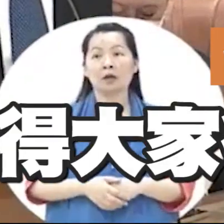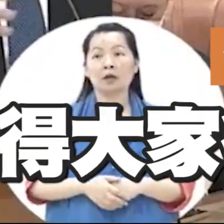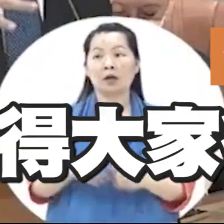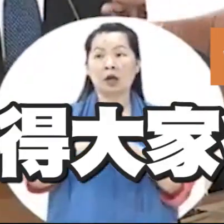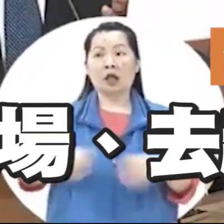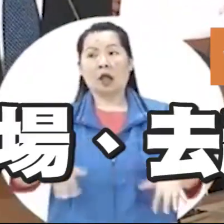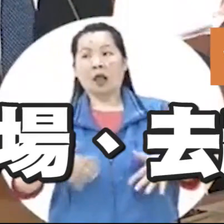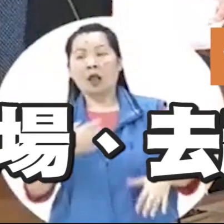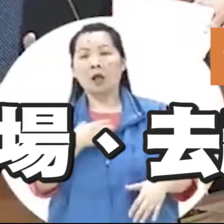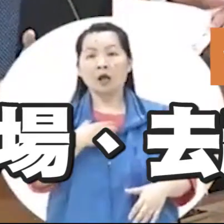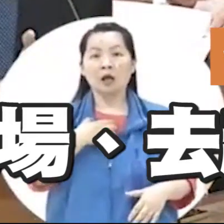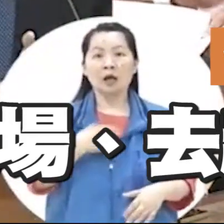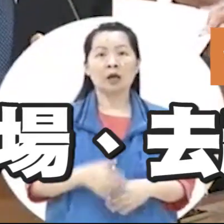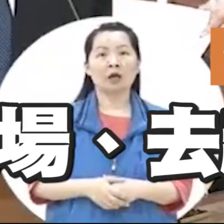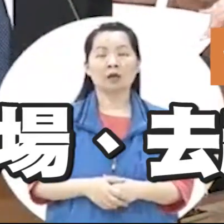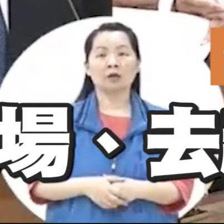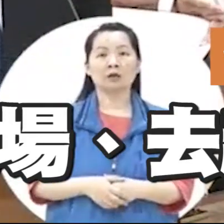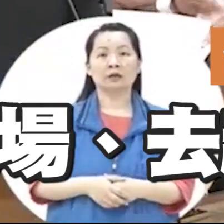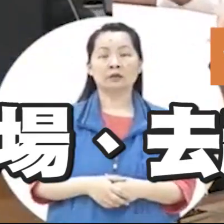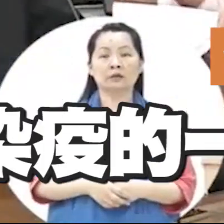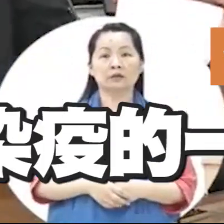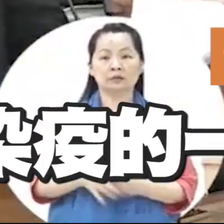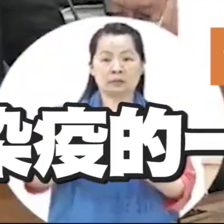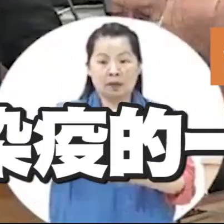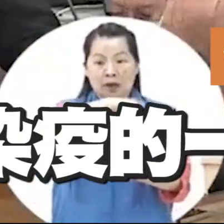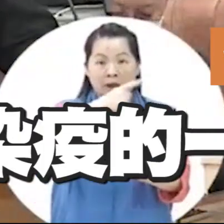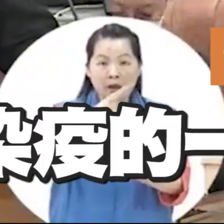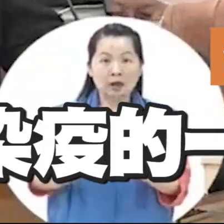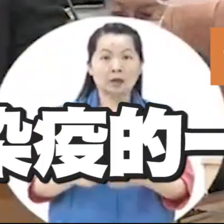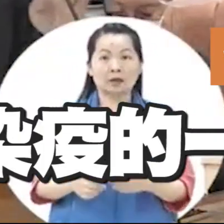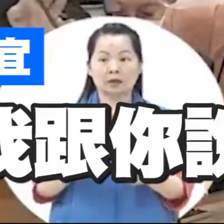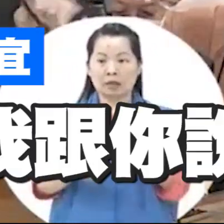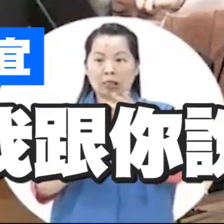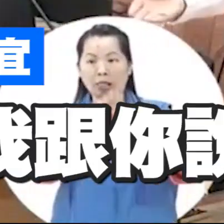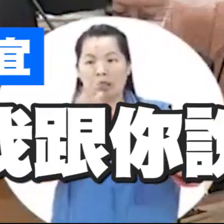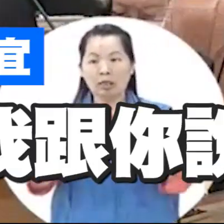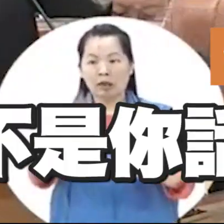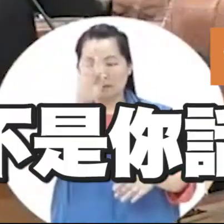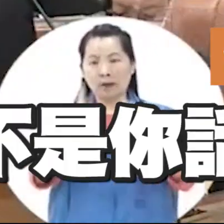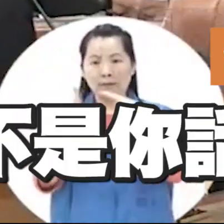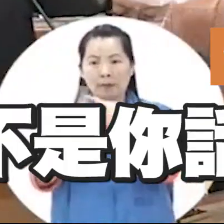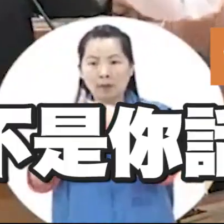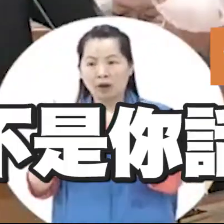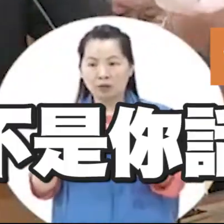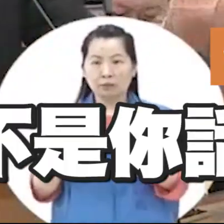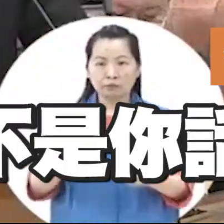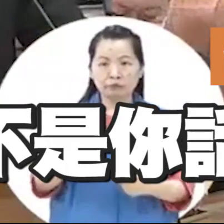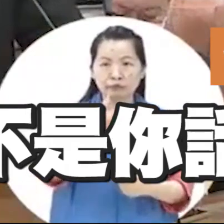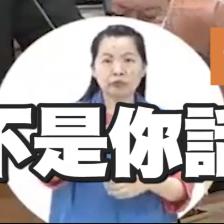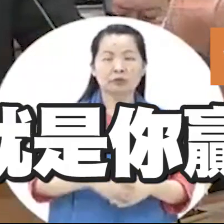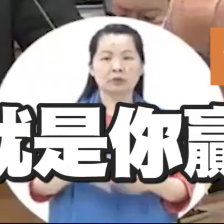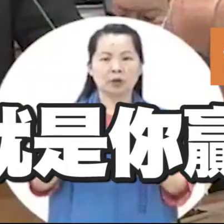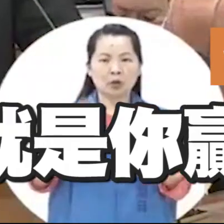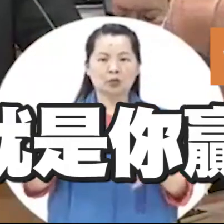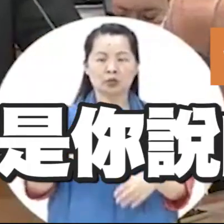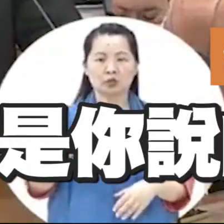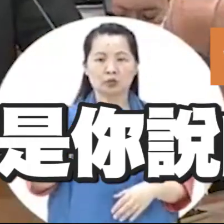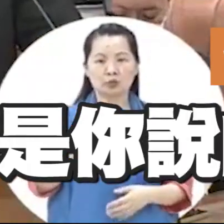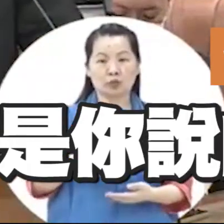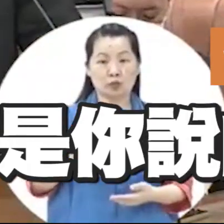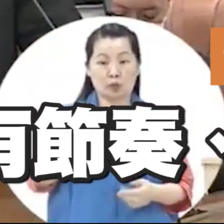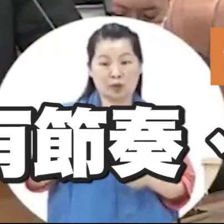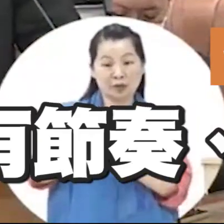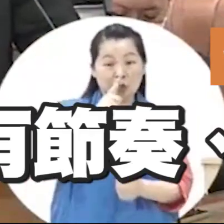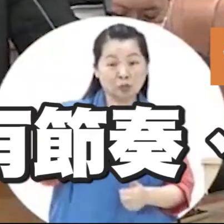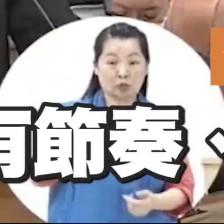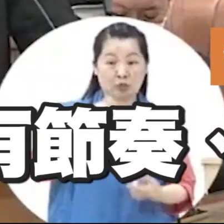恐慌啊？ 对啊， 去卖场、去超商，结果染疫的一大堆。 我跟你讲哈、哦， 很多事情不是你话讲在前头的，是你要的，是你讲